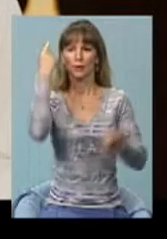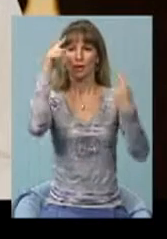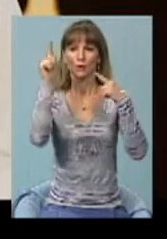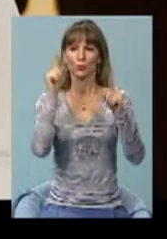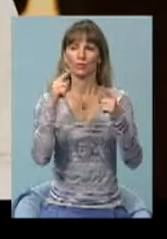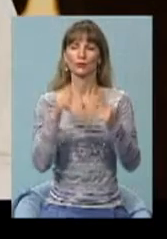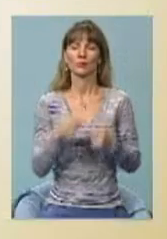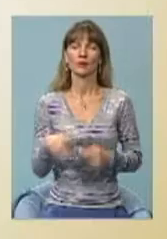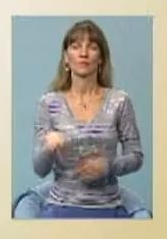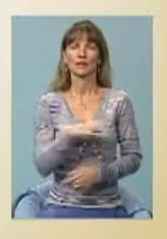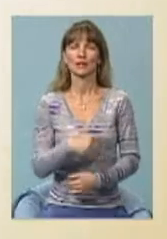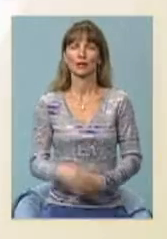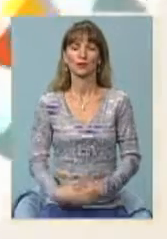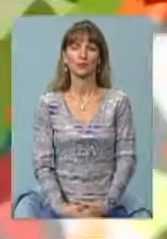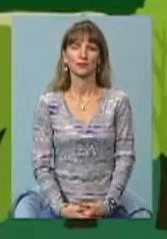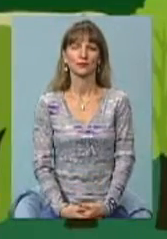придумывать все.